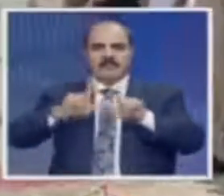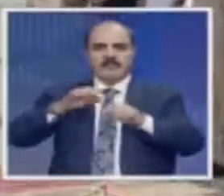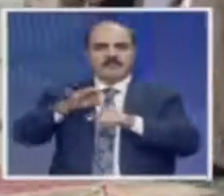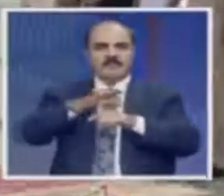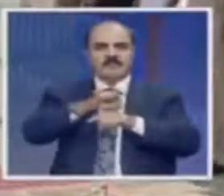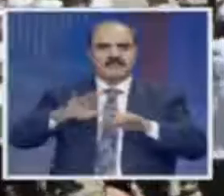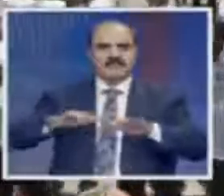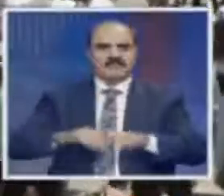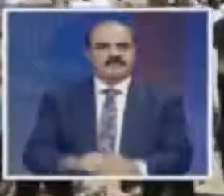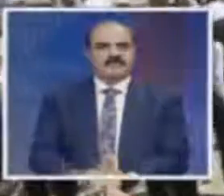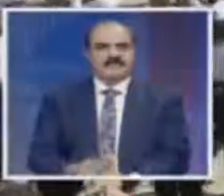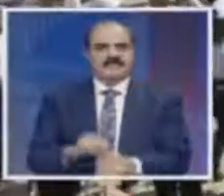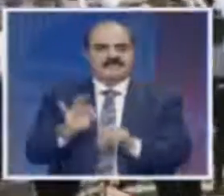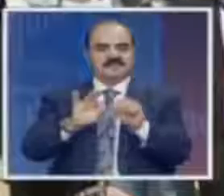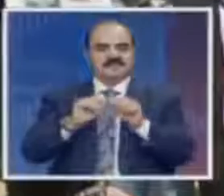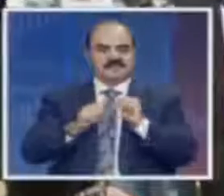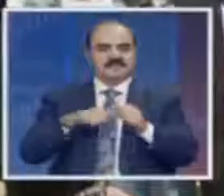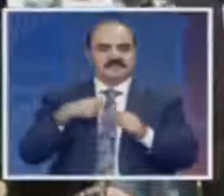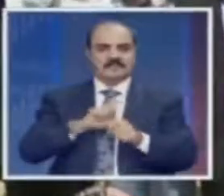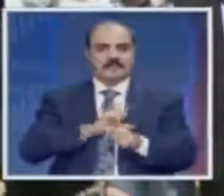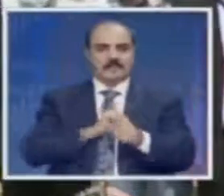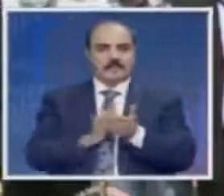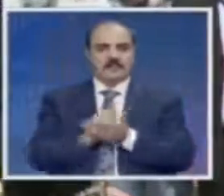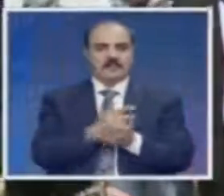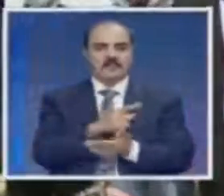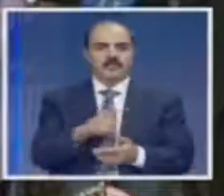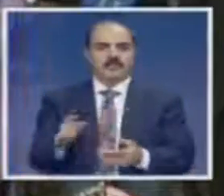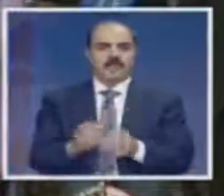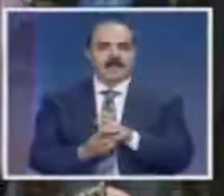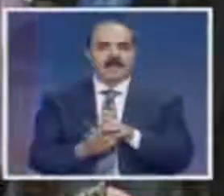القوات المسلحة وعدد من طلبة المدارس والجامعات.